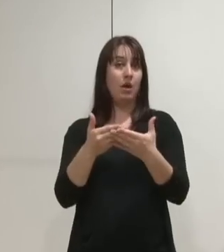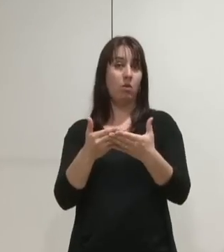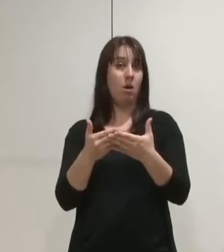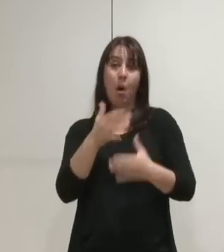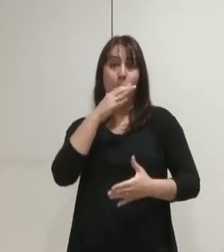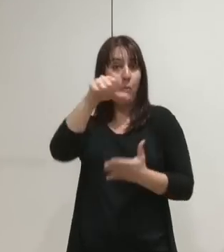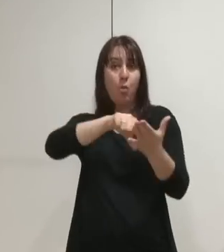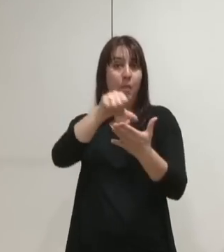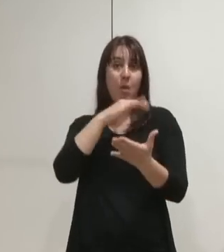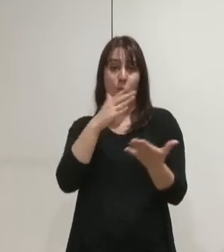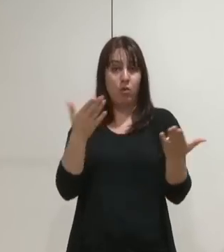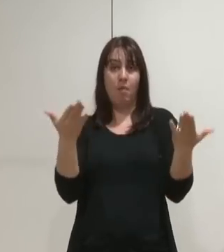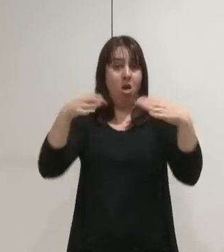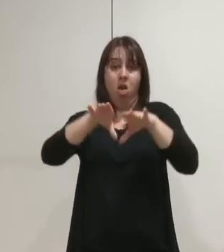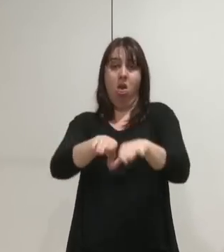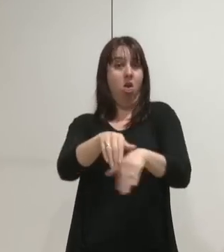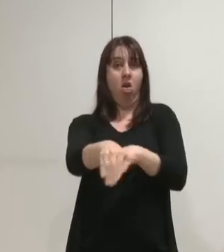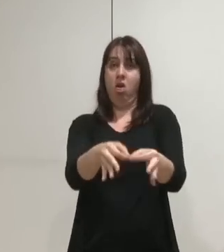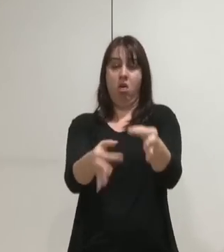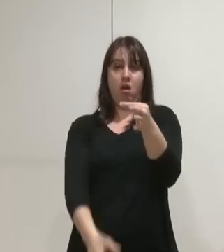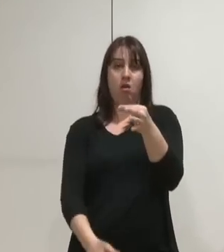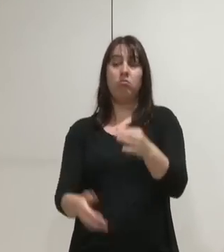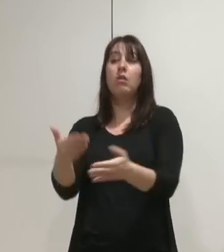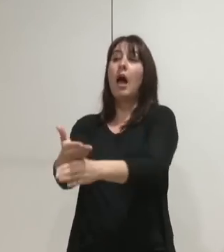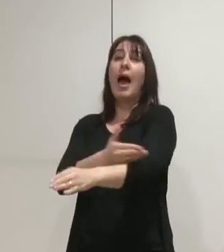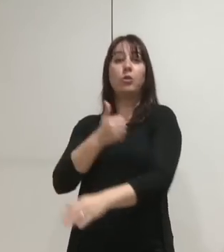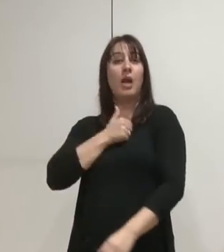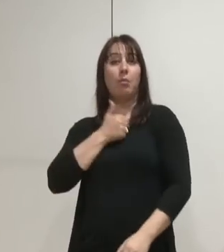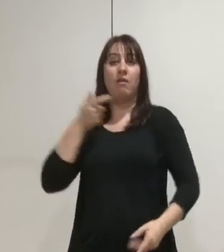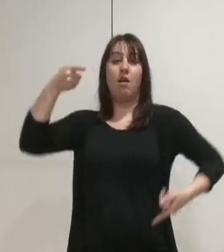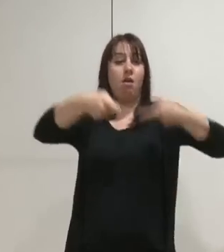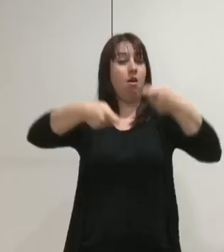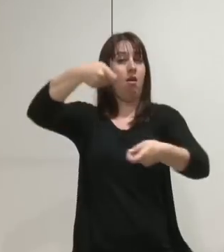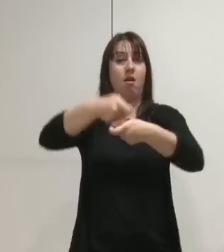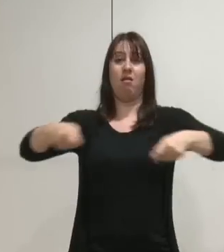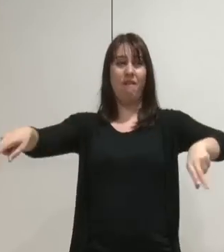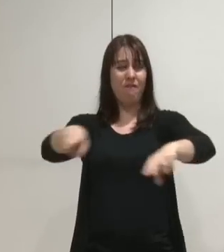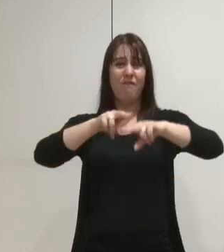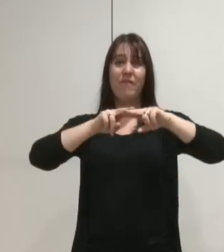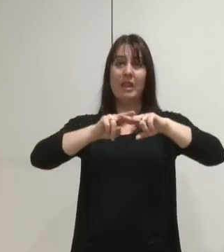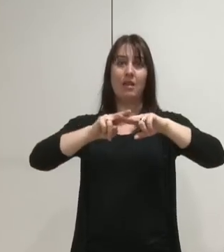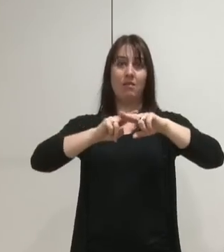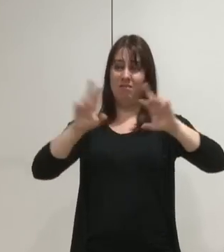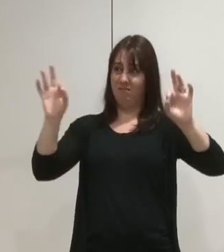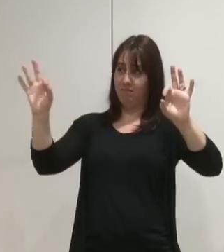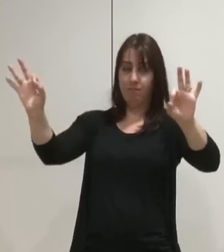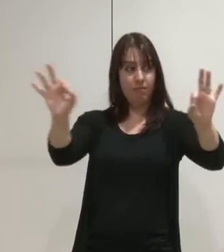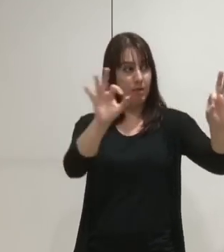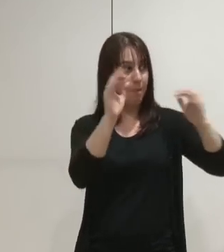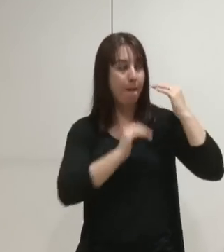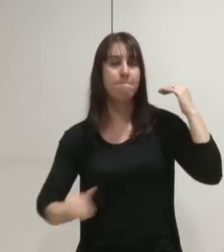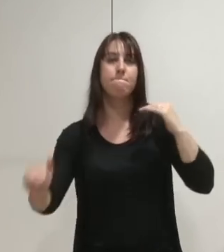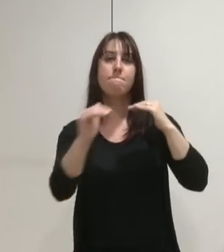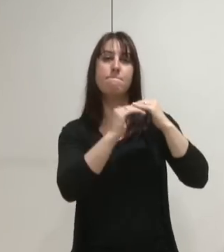paiement et qu'il n'y a aucun actionnaire privé qui veut abonder et que comme nous sommes arrivés pe ou prou